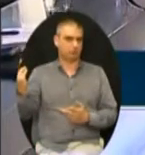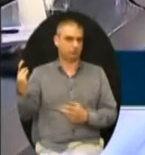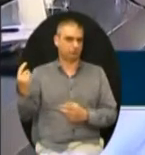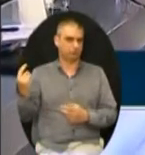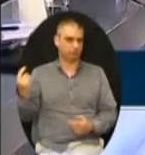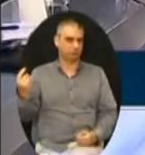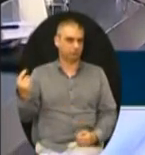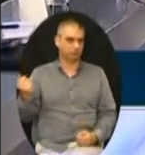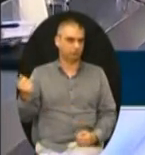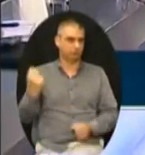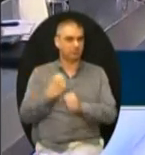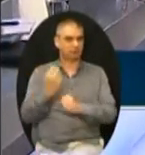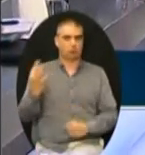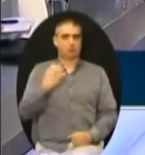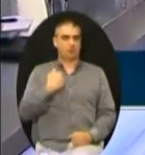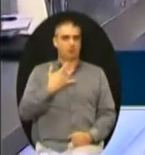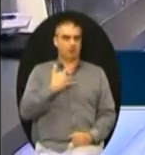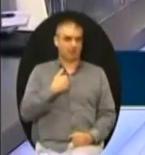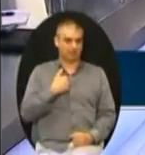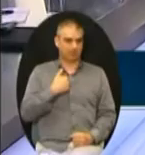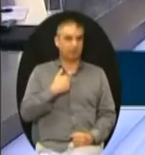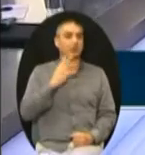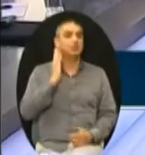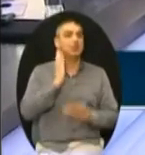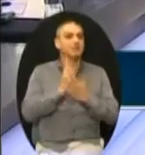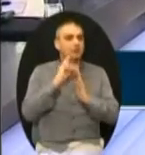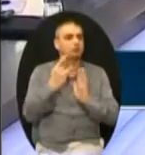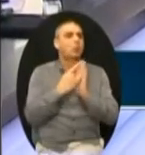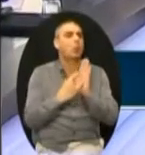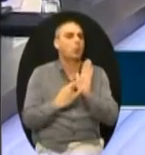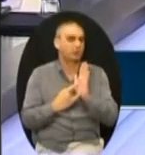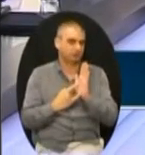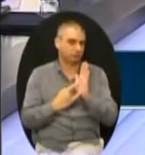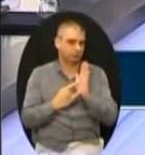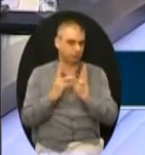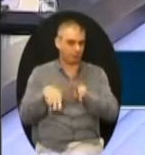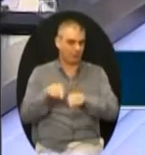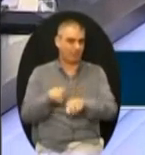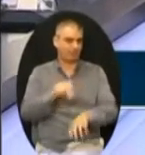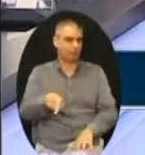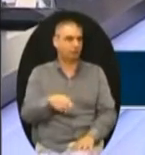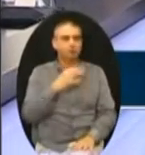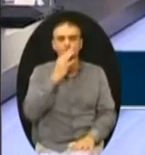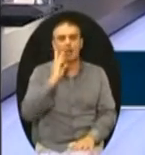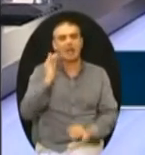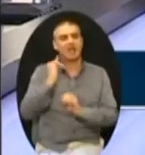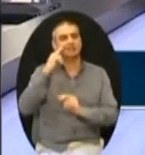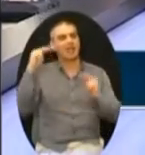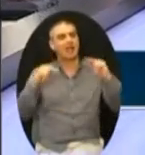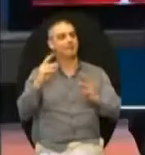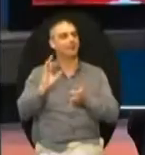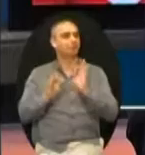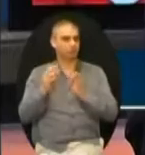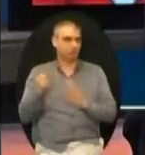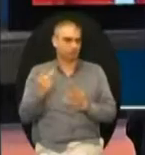שמייצרת אותו אדם באמירותיו. יש כבר חוקים שמסדירים את זה. השאלה האם לאיזה נישה משפטית פלילית להכניס את זה, היא